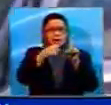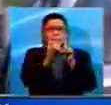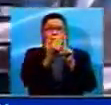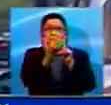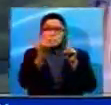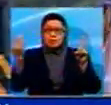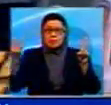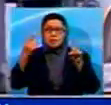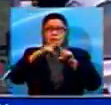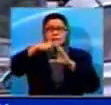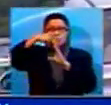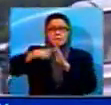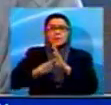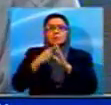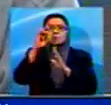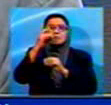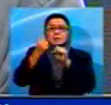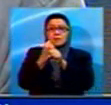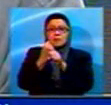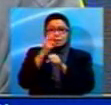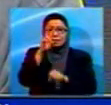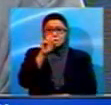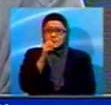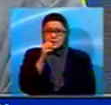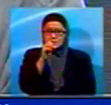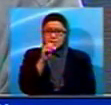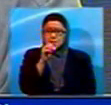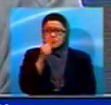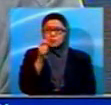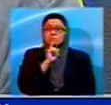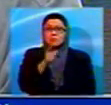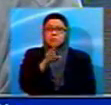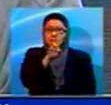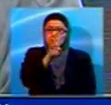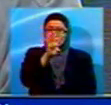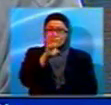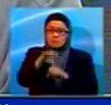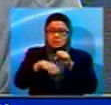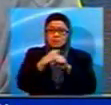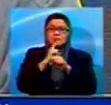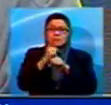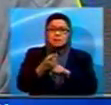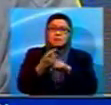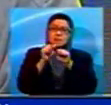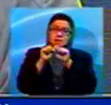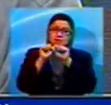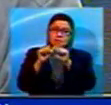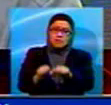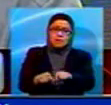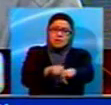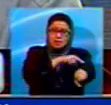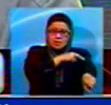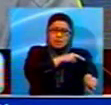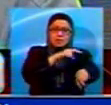pada ogos 2010 justeru 24 un adalah Temp yang panjang untuk kekalkan kadar tol